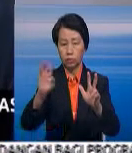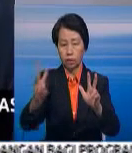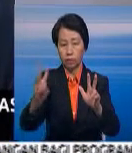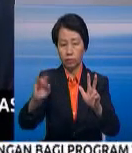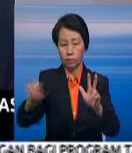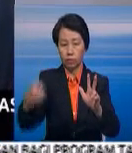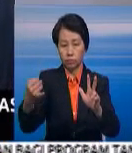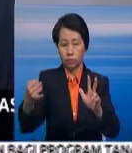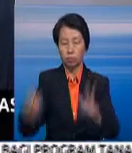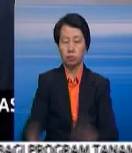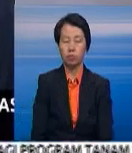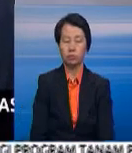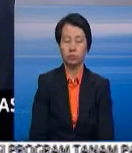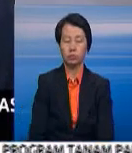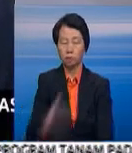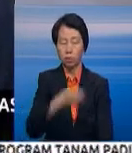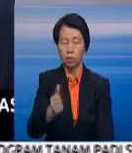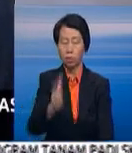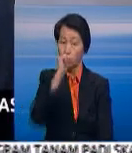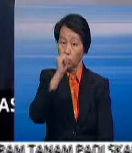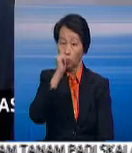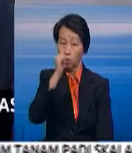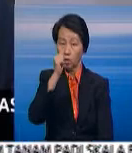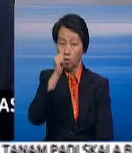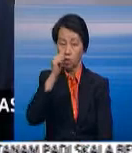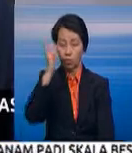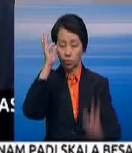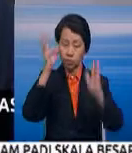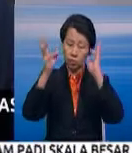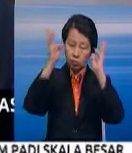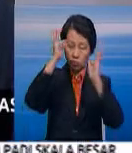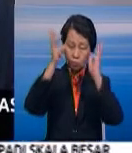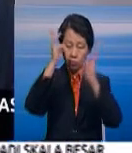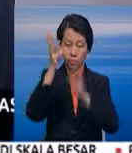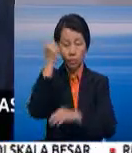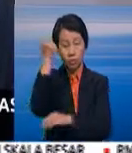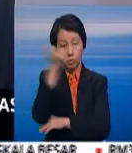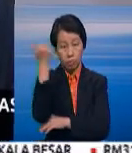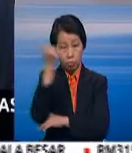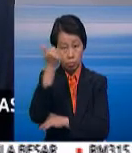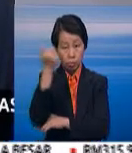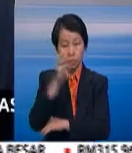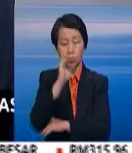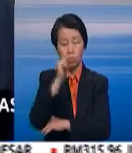juta. Manakala minuman keras yang dirampas dianggarkan berjumlah